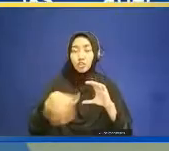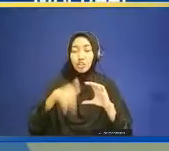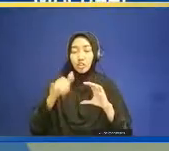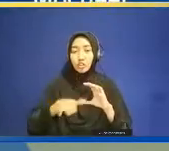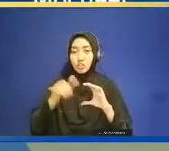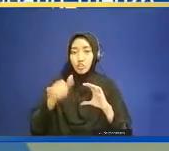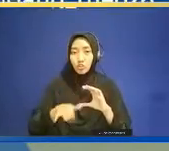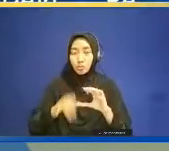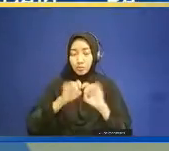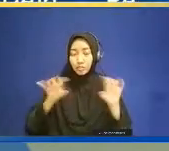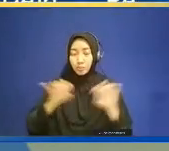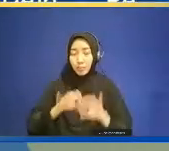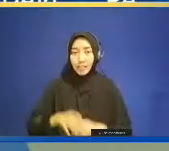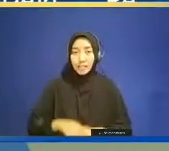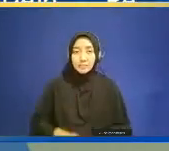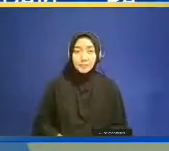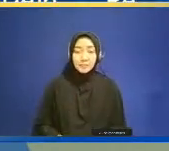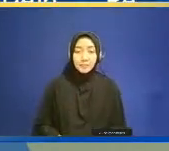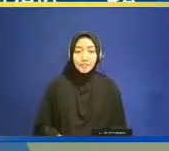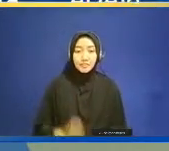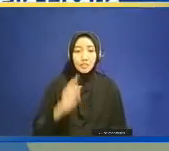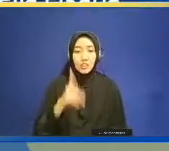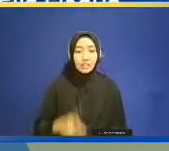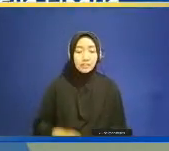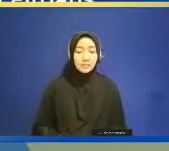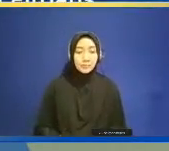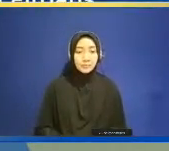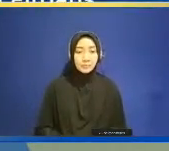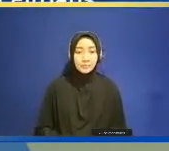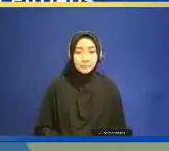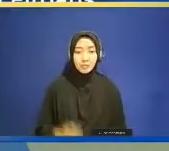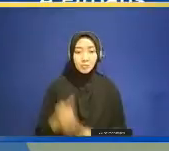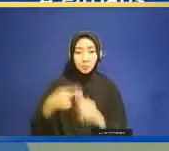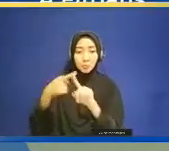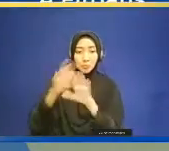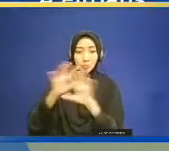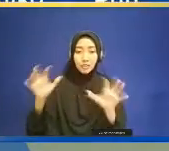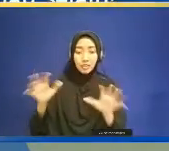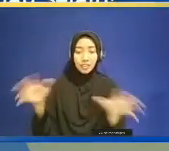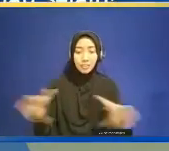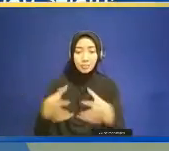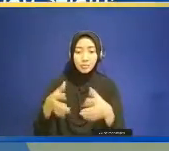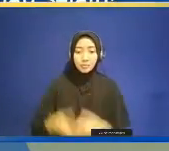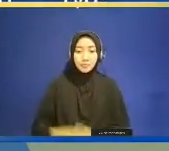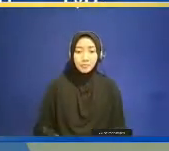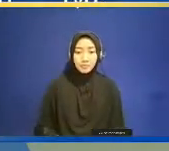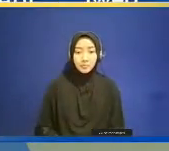YouTube yo oke oke semakin banyak nih yang bergabung